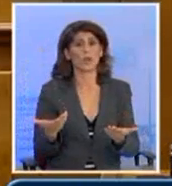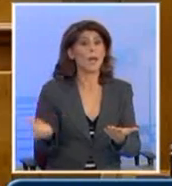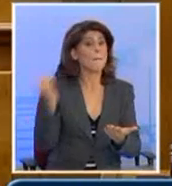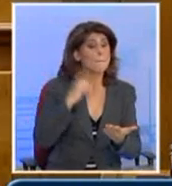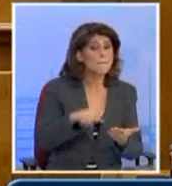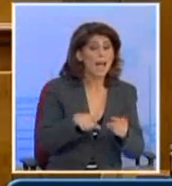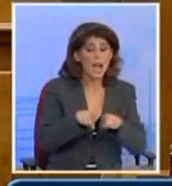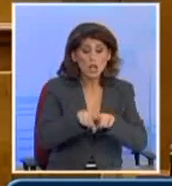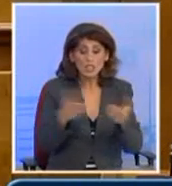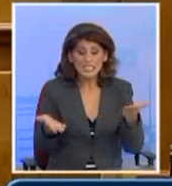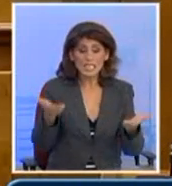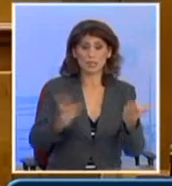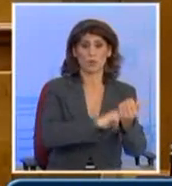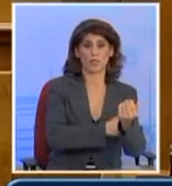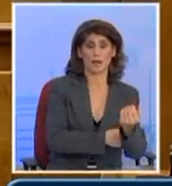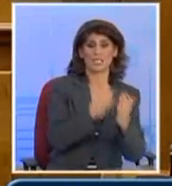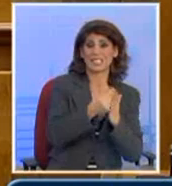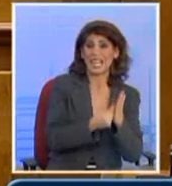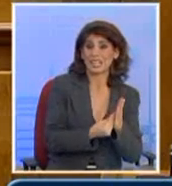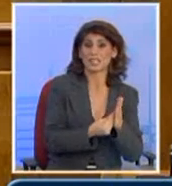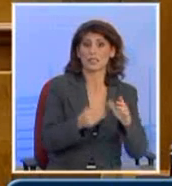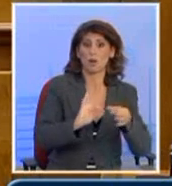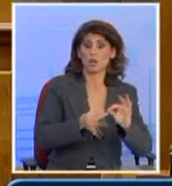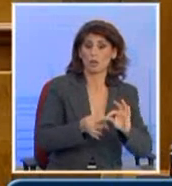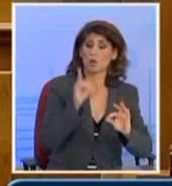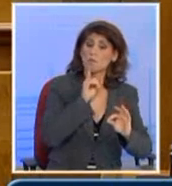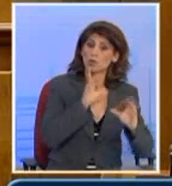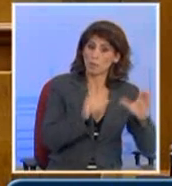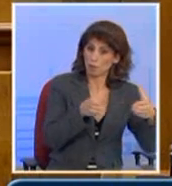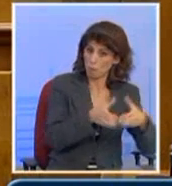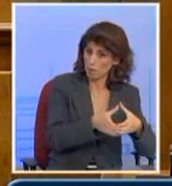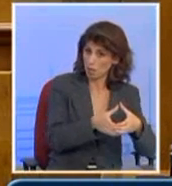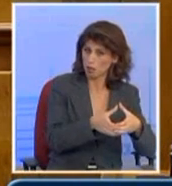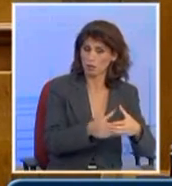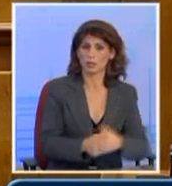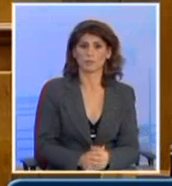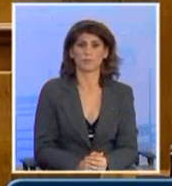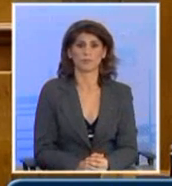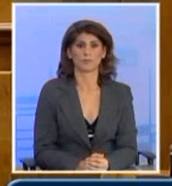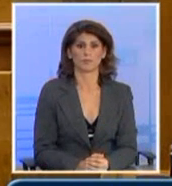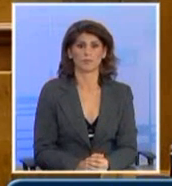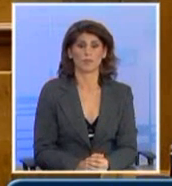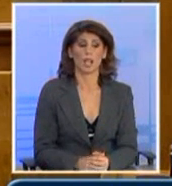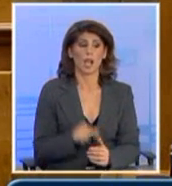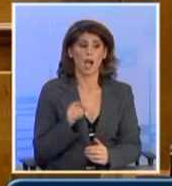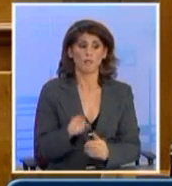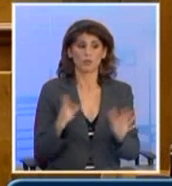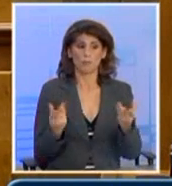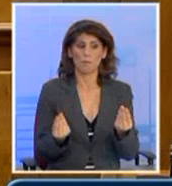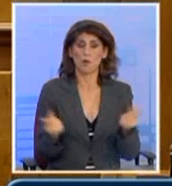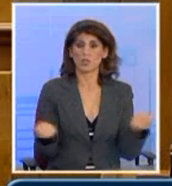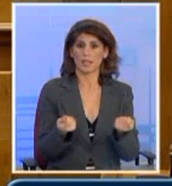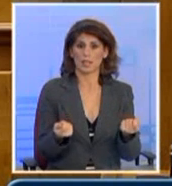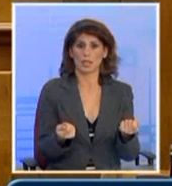άλλο συσχετισμό δυνάμεων στα κρίσιμα όργανα, όπως είναι η Επιτροπή. Αυτό πώς θα γίνει?